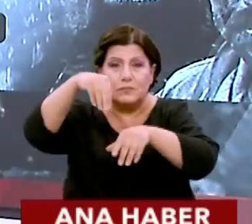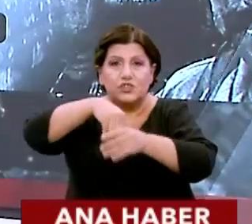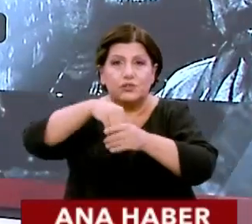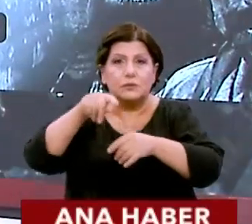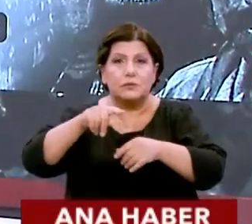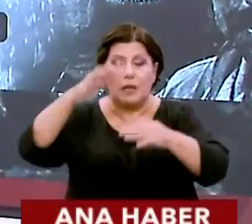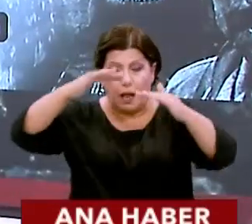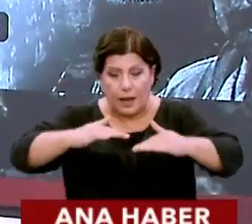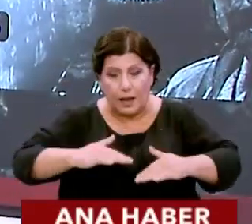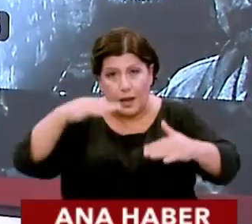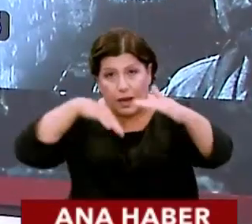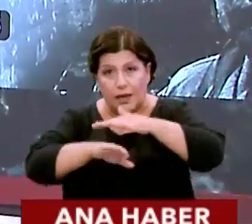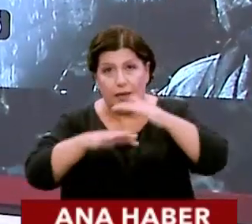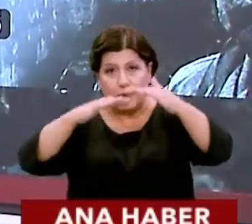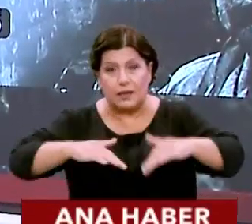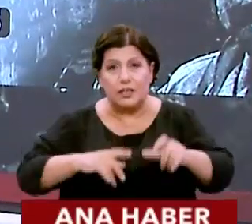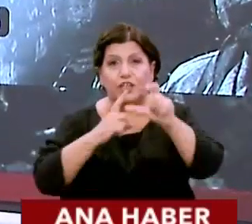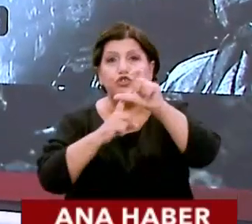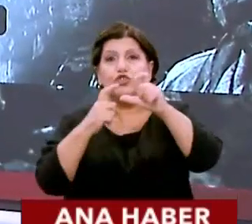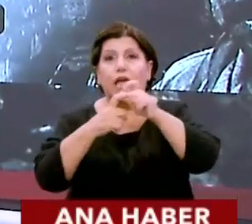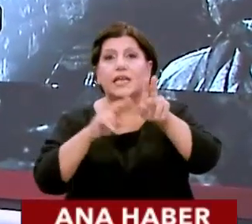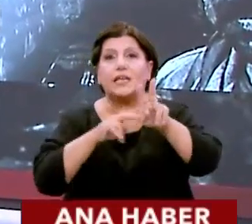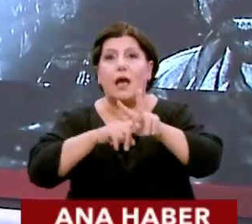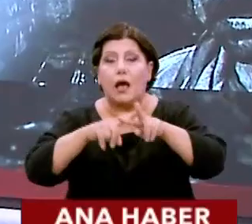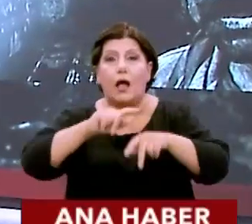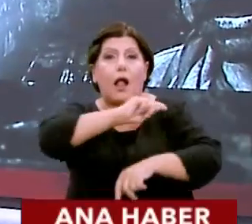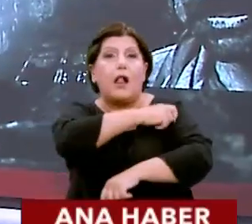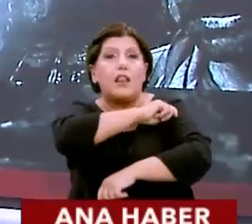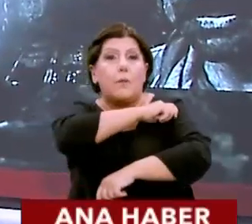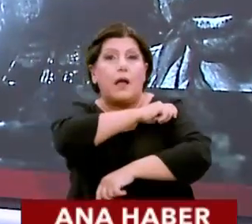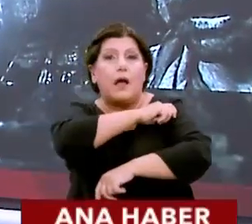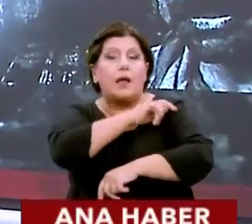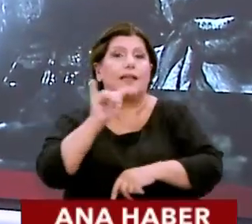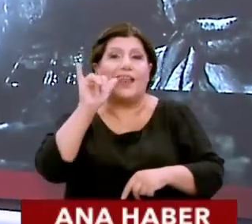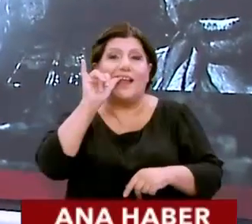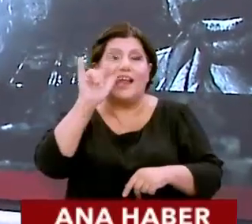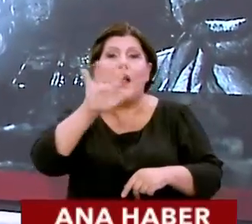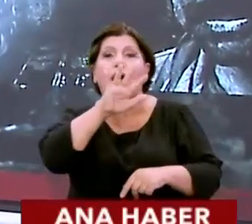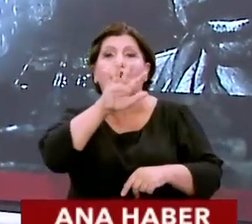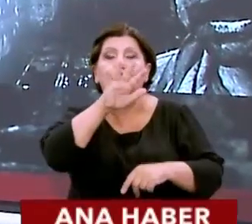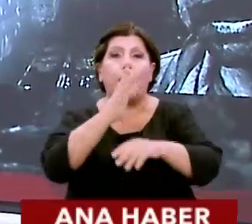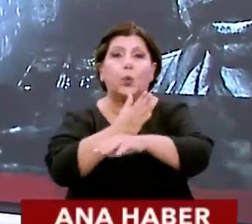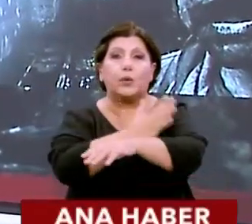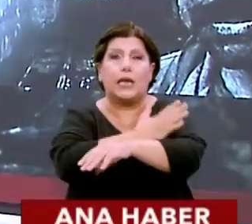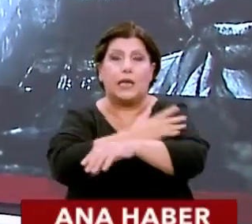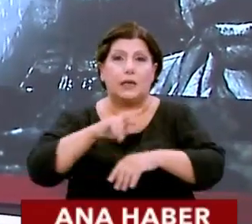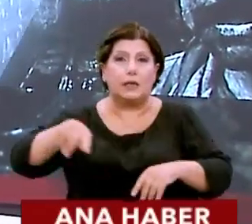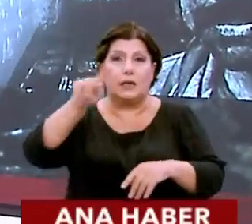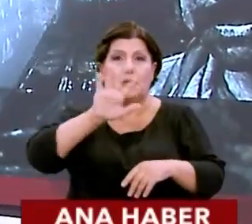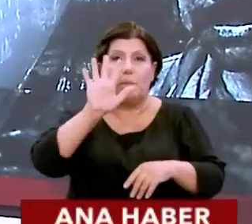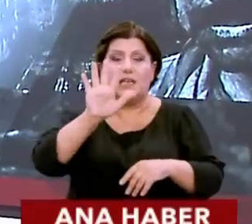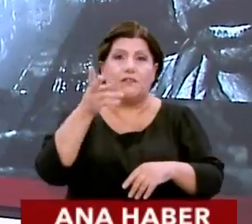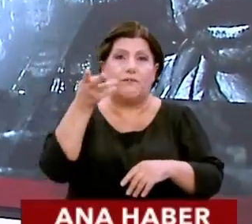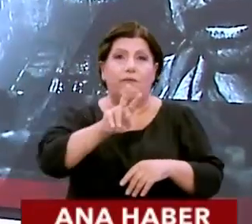alttakiler kim çek ya Almanya İtalya Avrupa ülkeleri 5